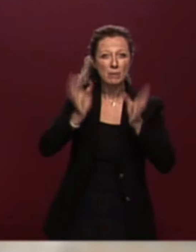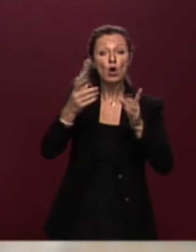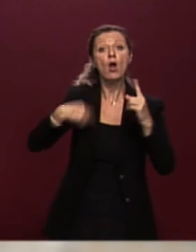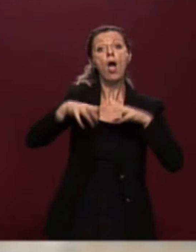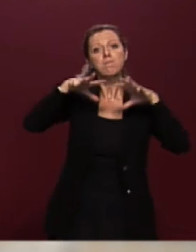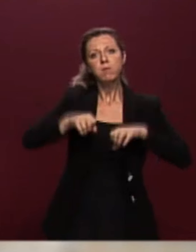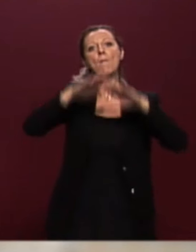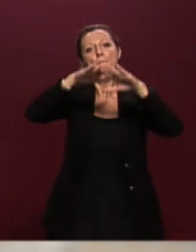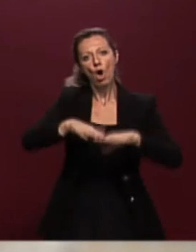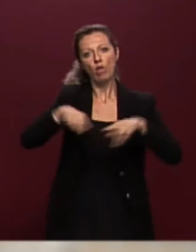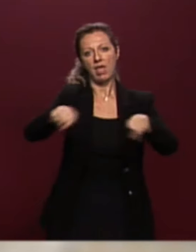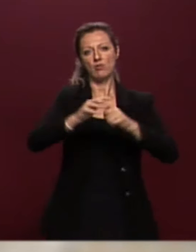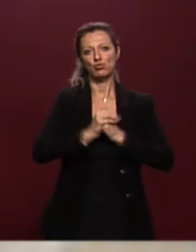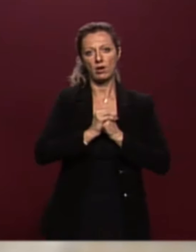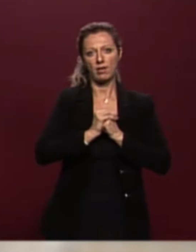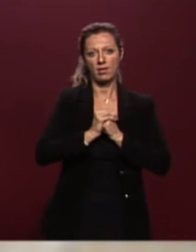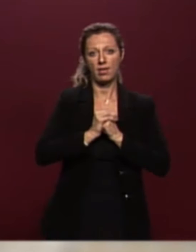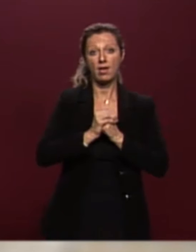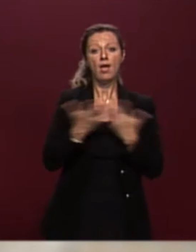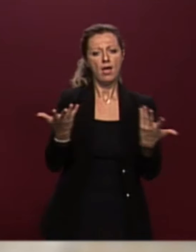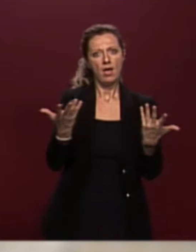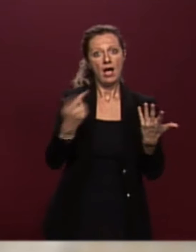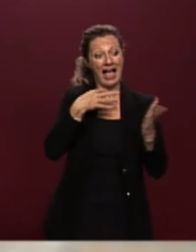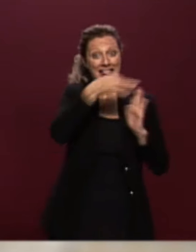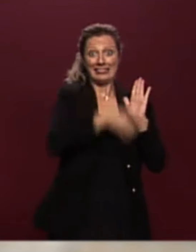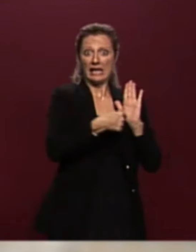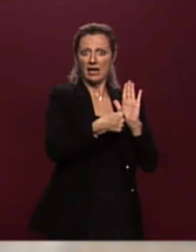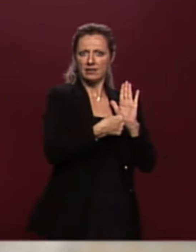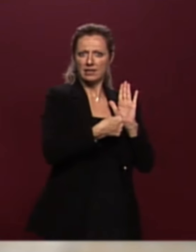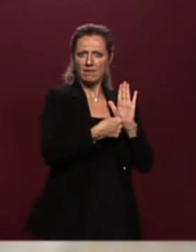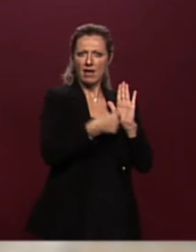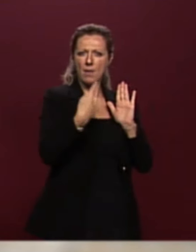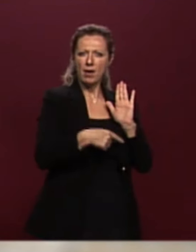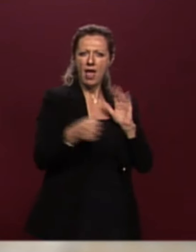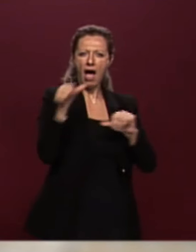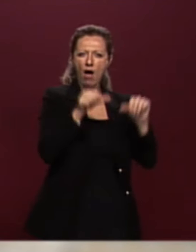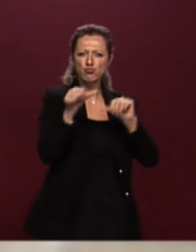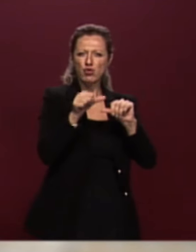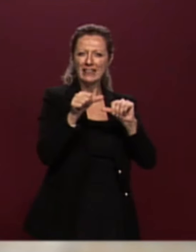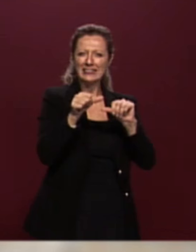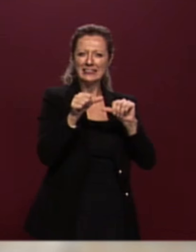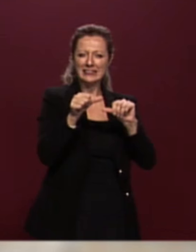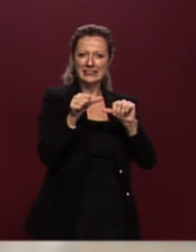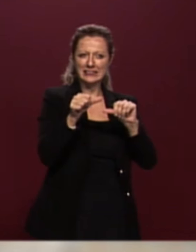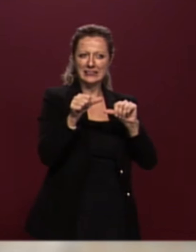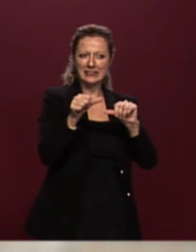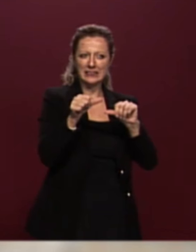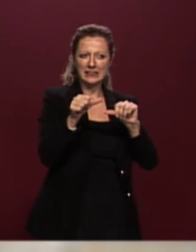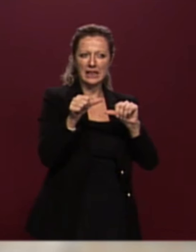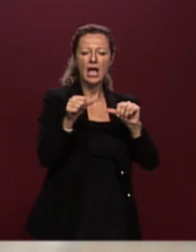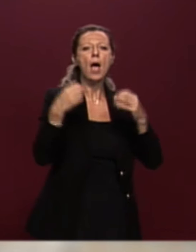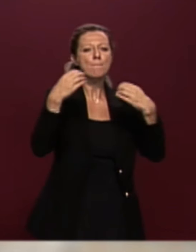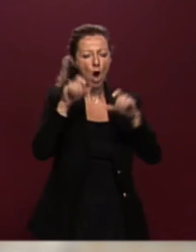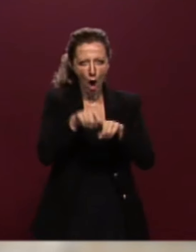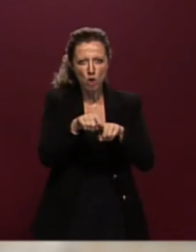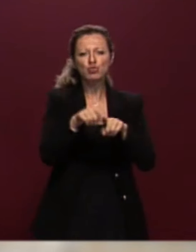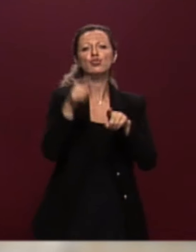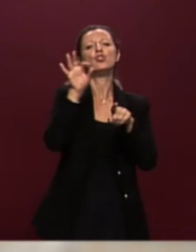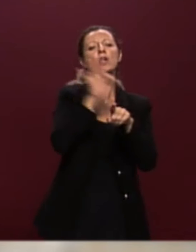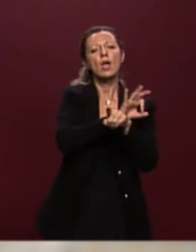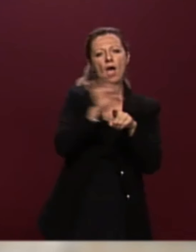pericolose, rafforzando le direttive sugli agenti biologici e